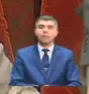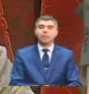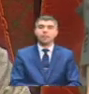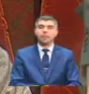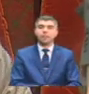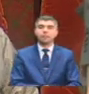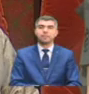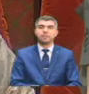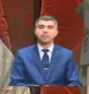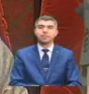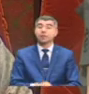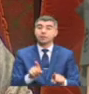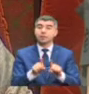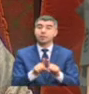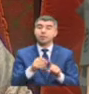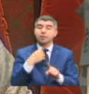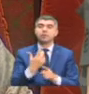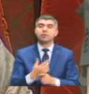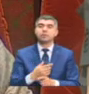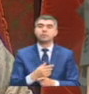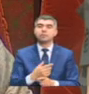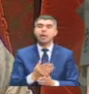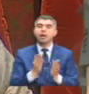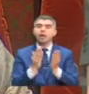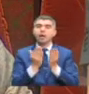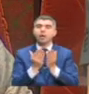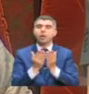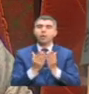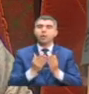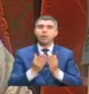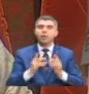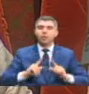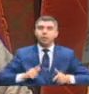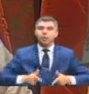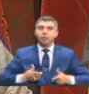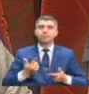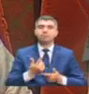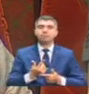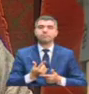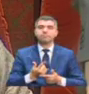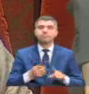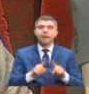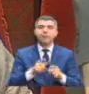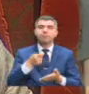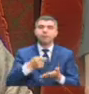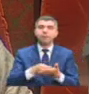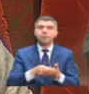التفاعل حول موضوع التعليم الخصوصي اللي كما قلت هو فعلا شريك